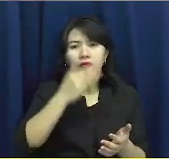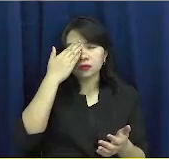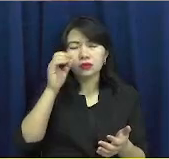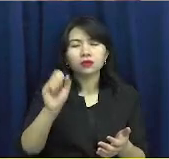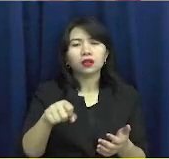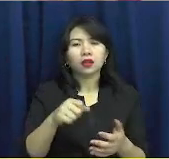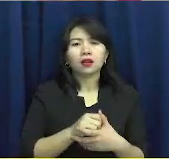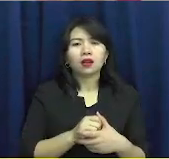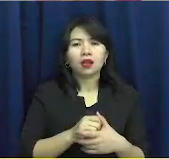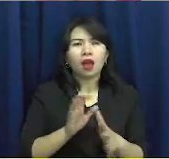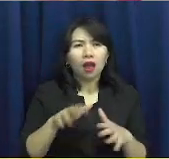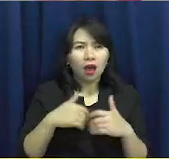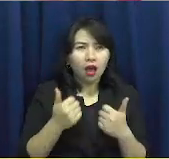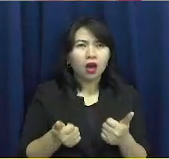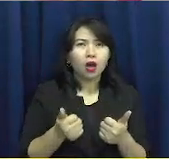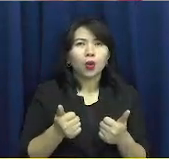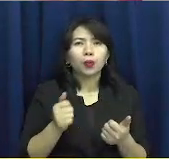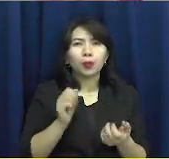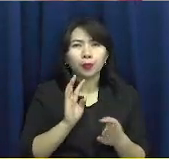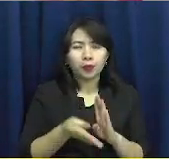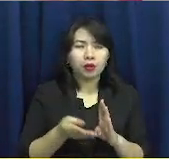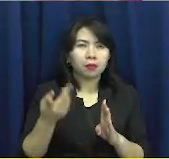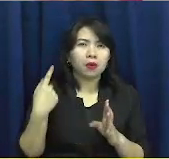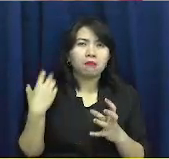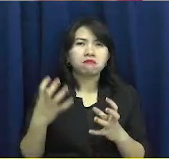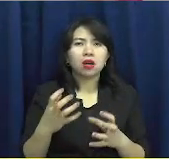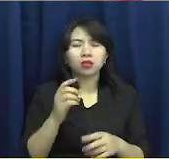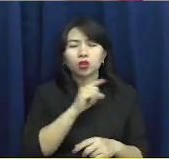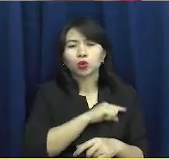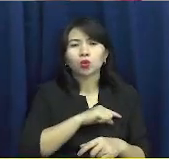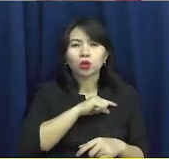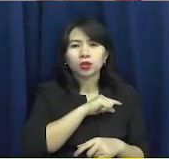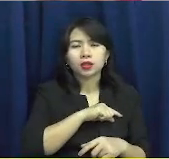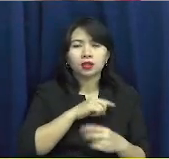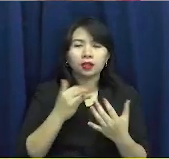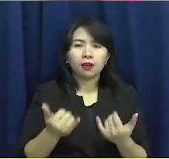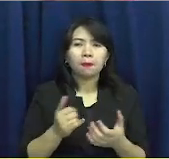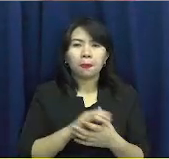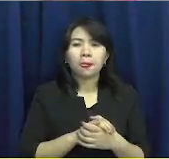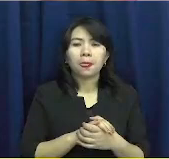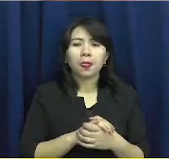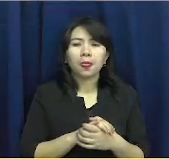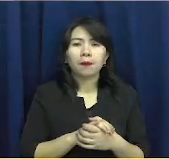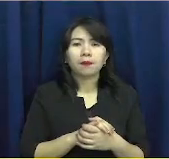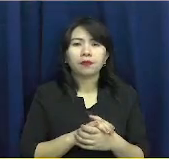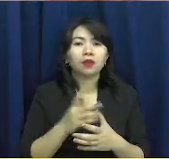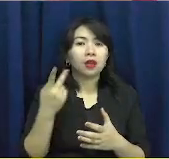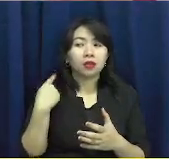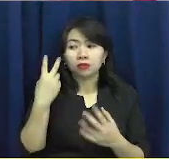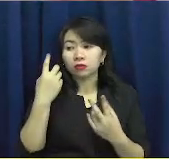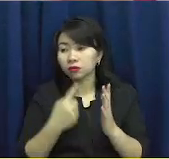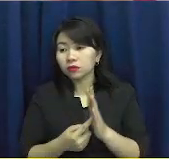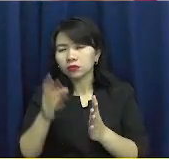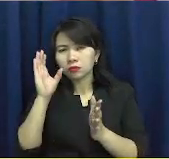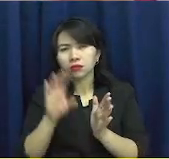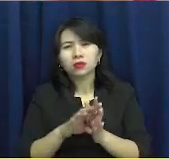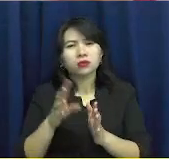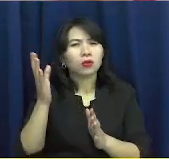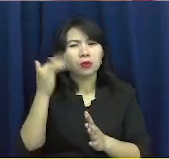paano nagkaroon ng quantity. I'm talking about the numbers. Oh, paano nagkaroon? Nakaraan, may pinakita akong picture kay Sir Jow. Bakit nandun yung